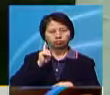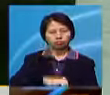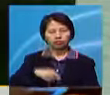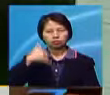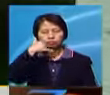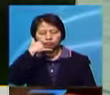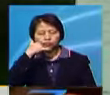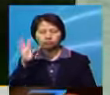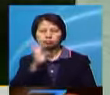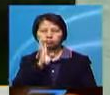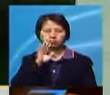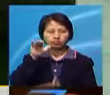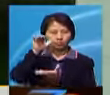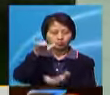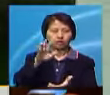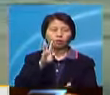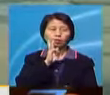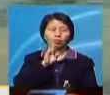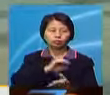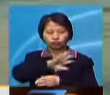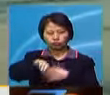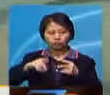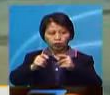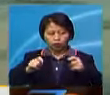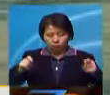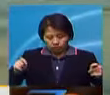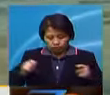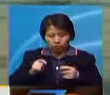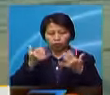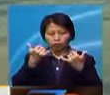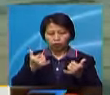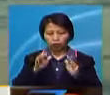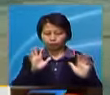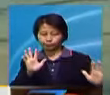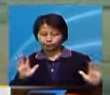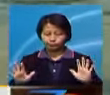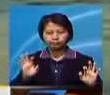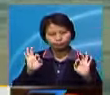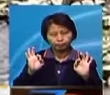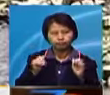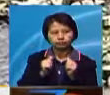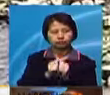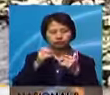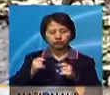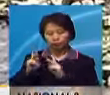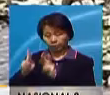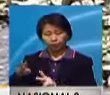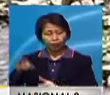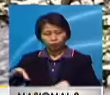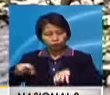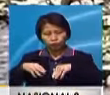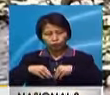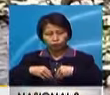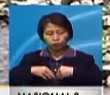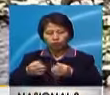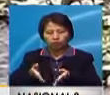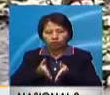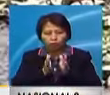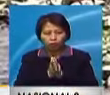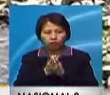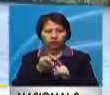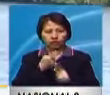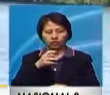dihubungi berkata bekalan air di semua empangan masih dalam keadaan terkawal. Menurut beliau, pihaknya belum menerima sebarang permohonan